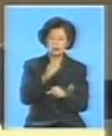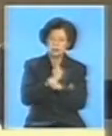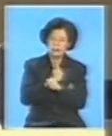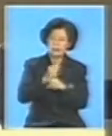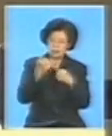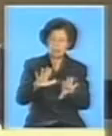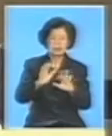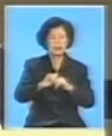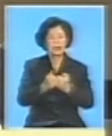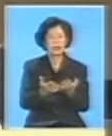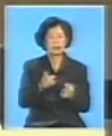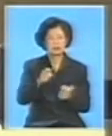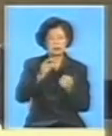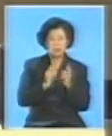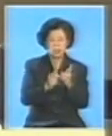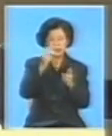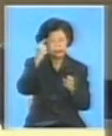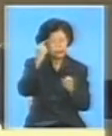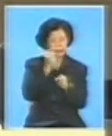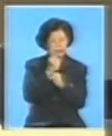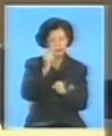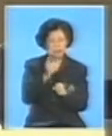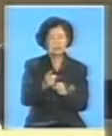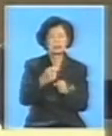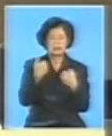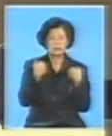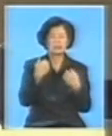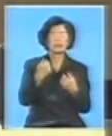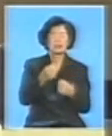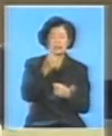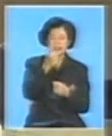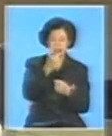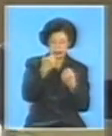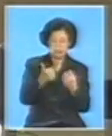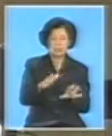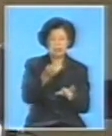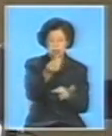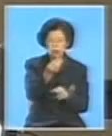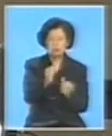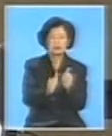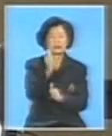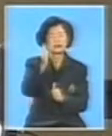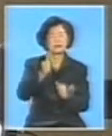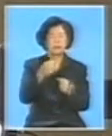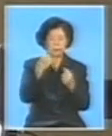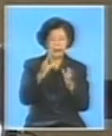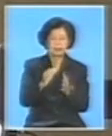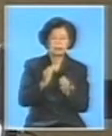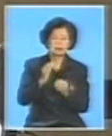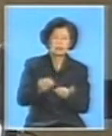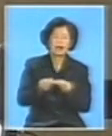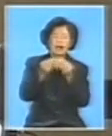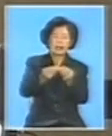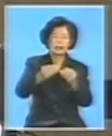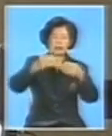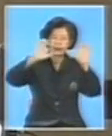างไรนะครับต้องเร่งคิดเร่งทำอย่างจริงจังให้เกิดผลสำเร็จเร็วที่สุดและมีความยั่งยืนเพื่อจะส่งต่อไปยังรัฐบาลต่อๆไปน